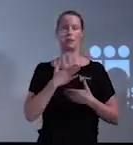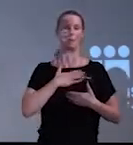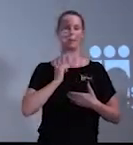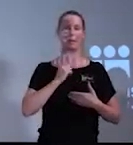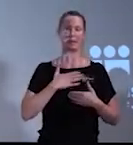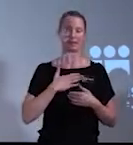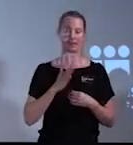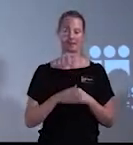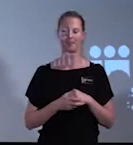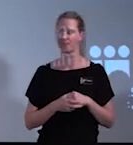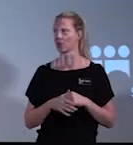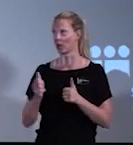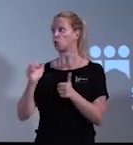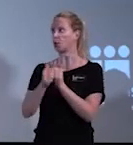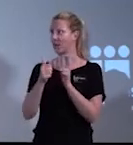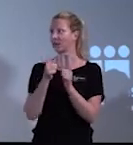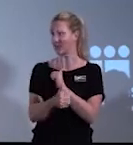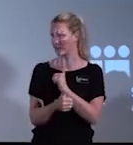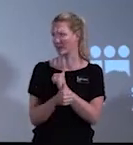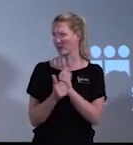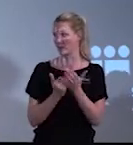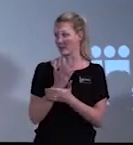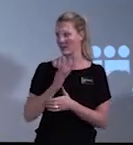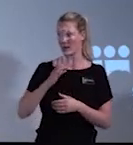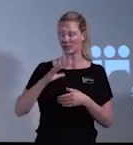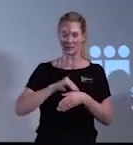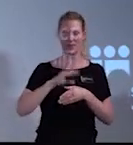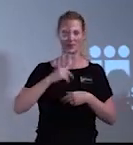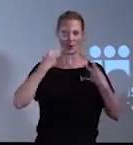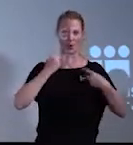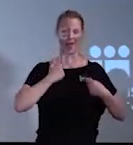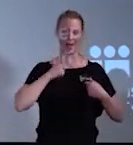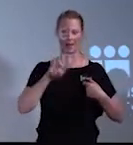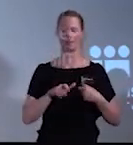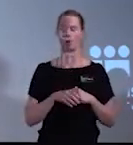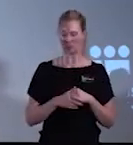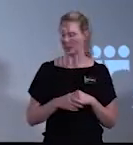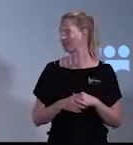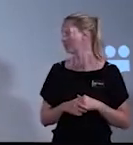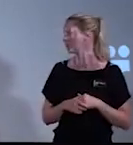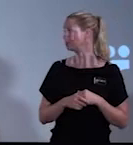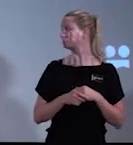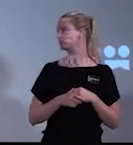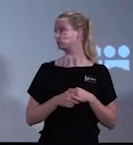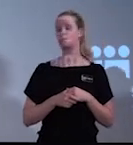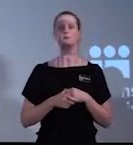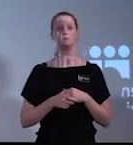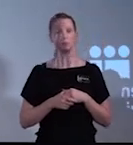Nej, okej. Okay. Du representerar dem via Sveriges biografägare. Ja, precis. Så att helt enkelt så är